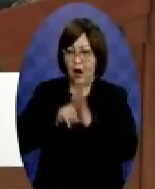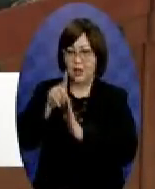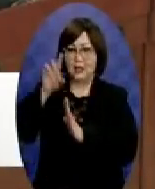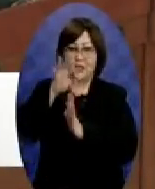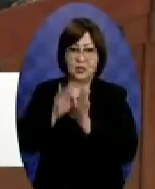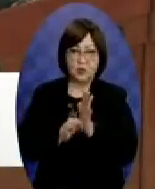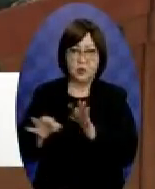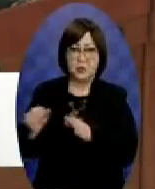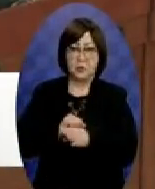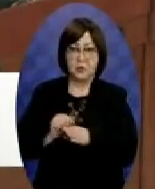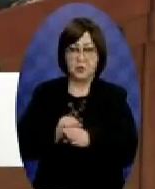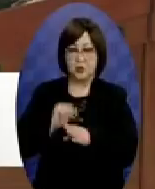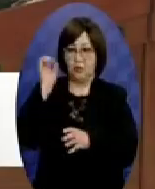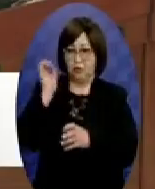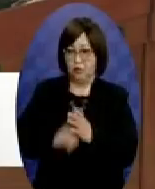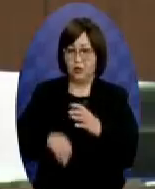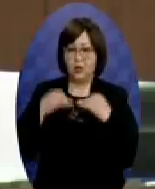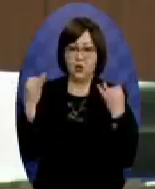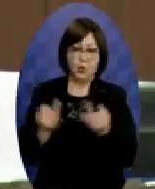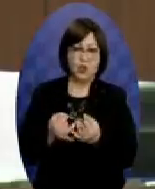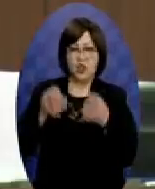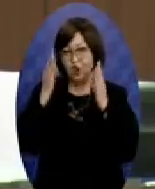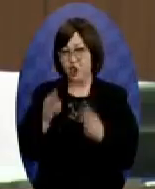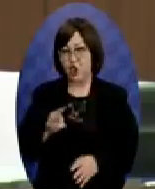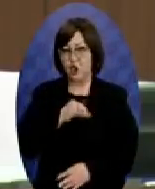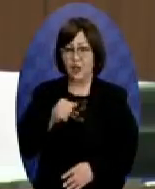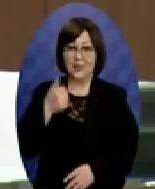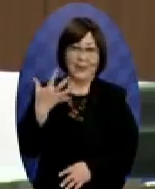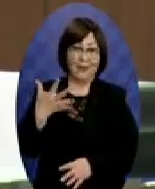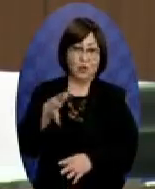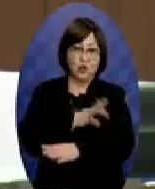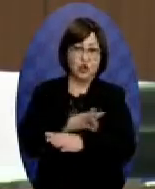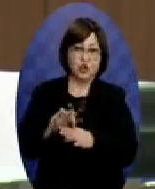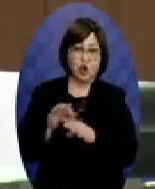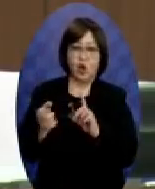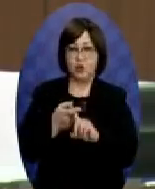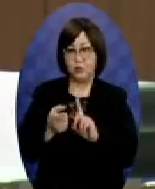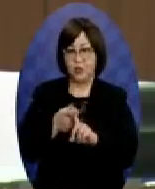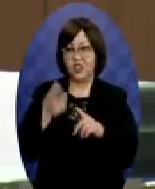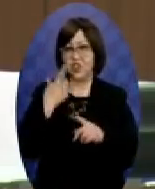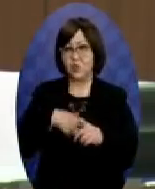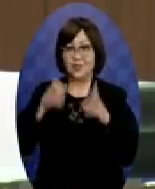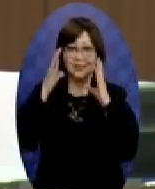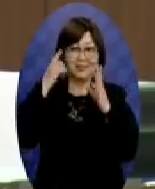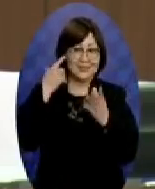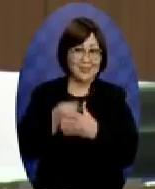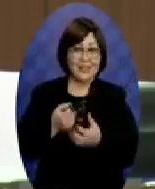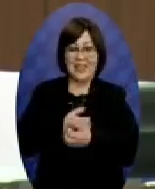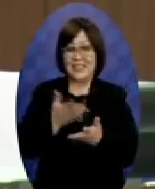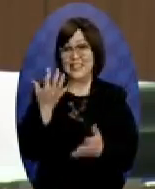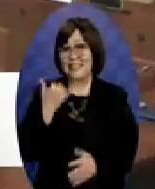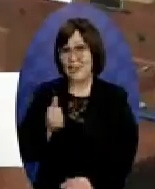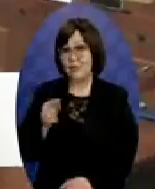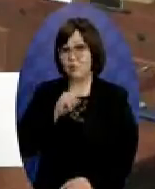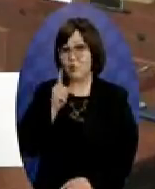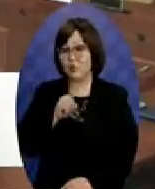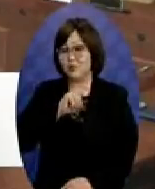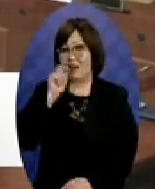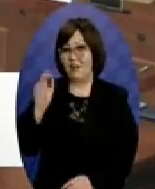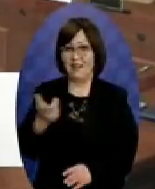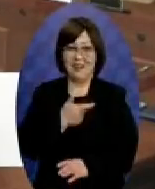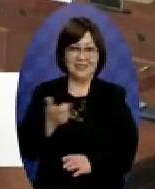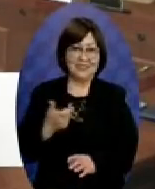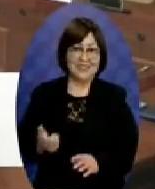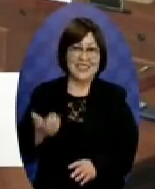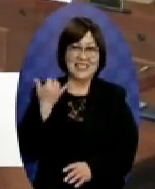хэлцүүлэгт бэлтгэдэж орж ирсэн улсын хурлын тогтоолын 5 төсөлтөй холбогдуулан гишүүд байр сууриа илэрхийлж зарим зүйл заалтуудыг хасаж зоронд